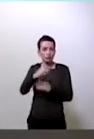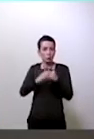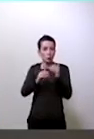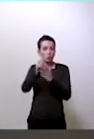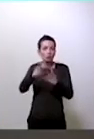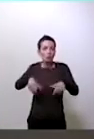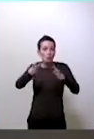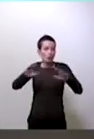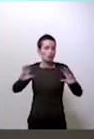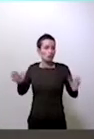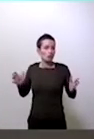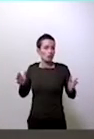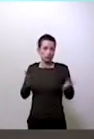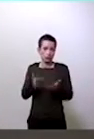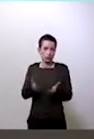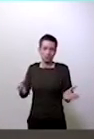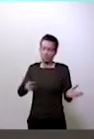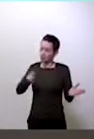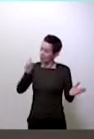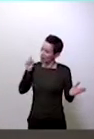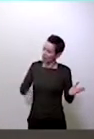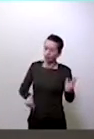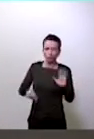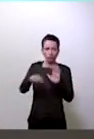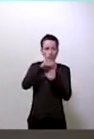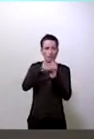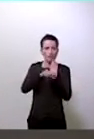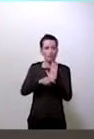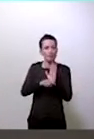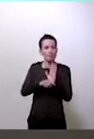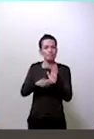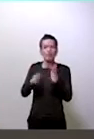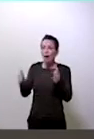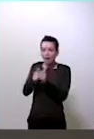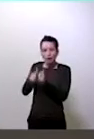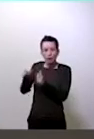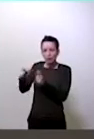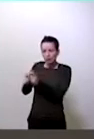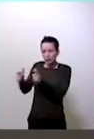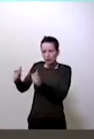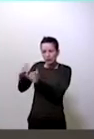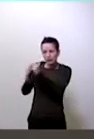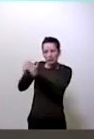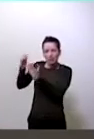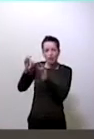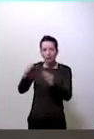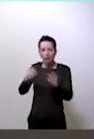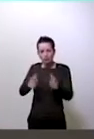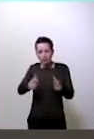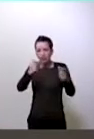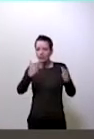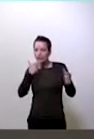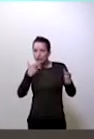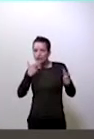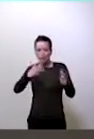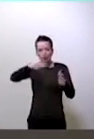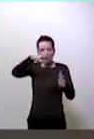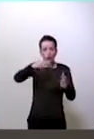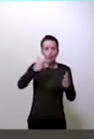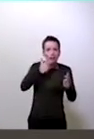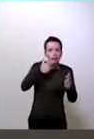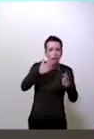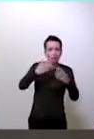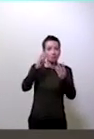elle passera par une exigence nécessaire, partagée avec les promoteurs, sur la qualité du bâti, du logement et sur les